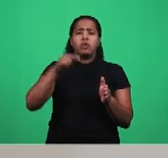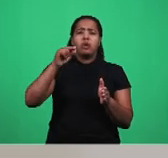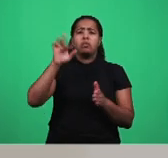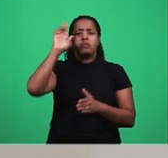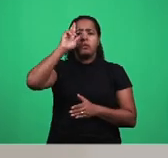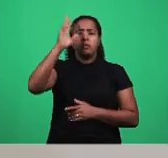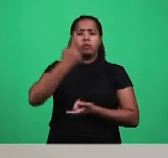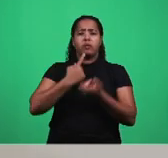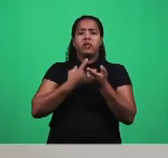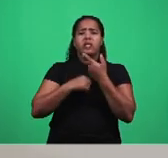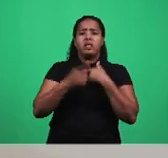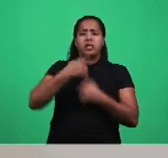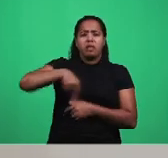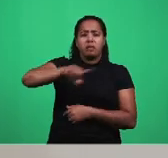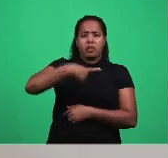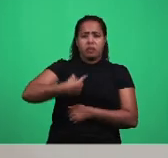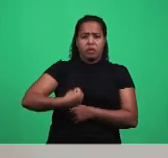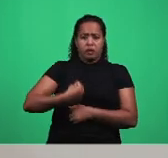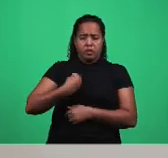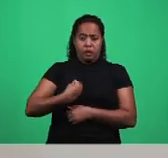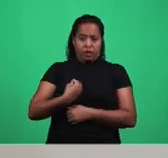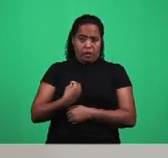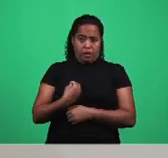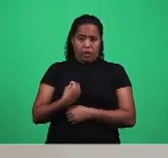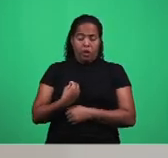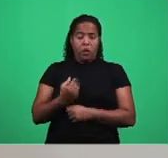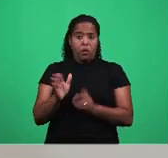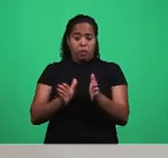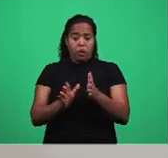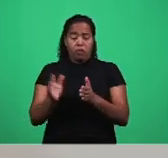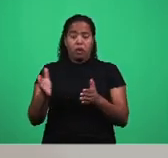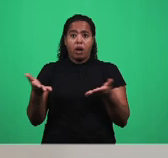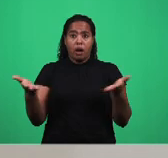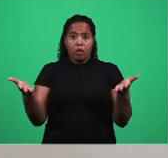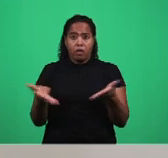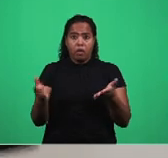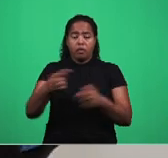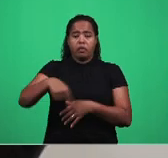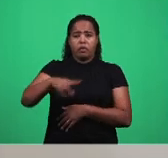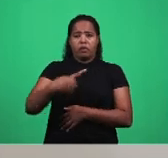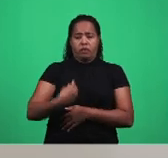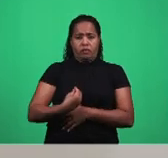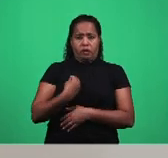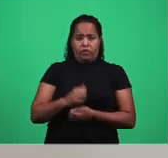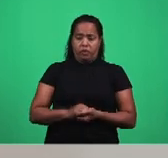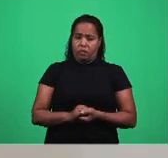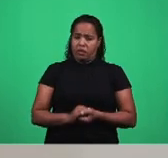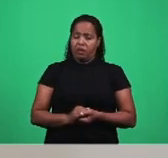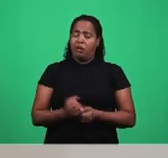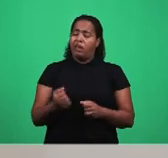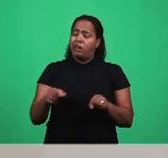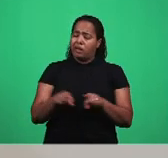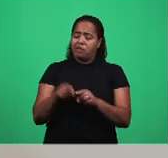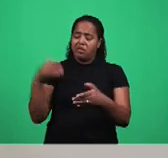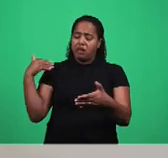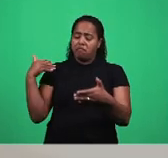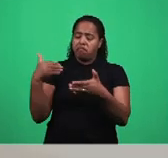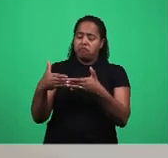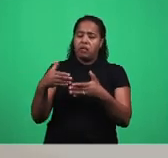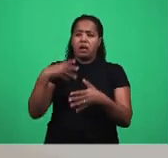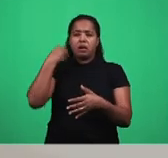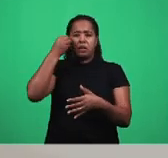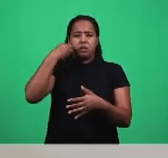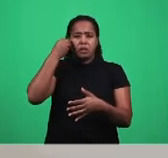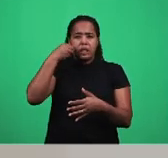rapport à ce que le Seigneur voulait de nous. En préparant pour ce moment. Nous avons eu des expériences aussi